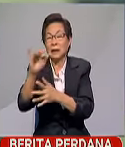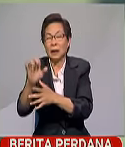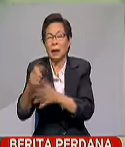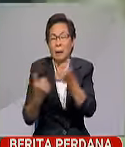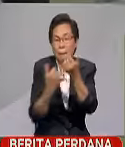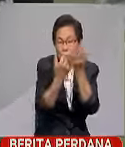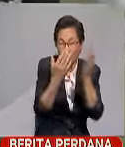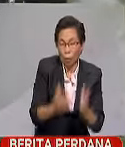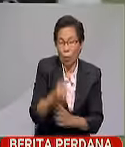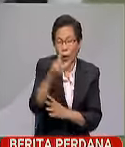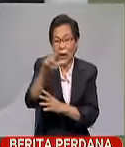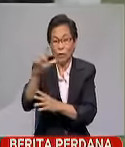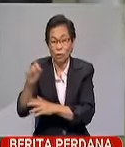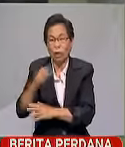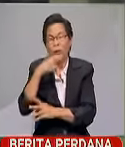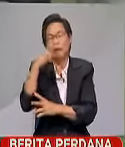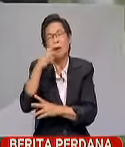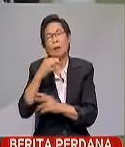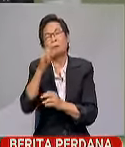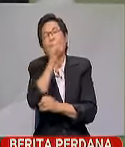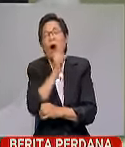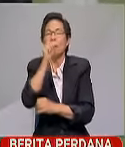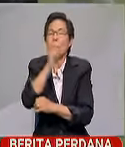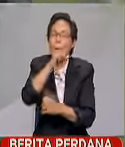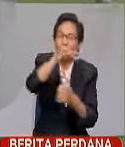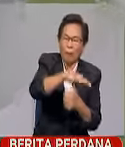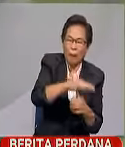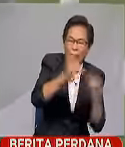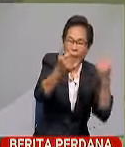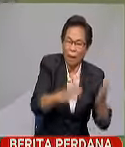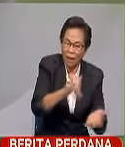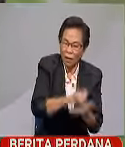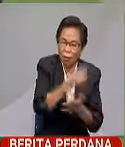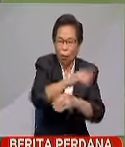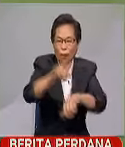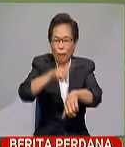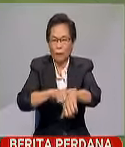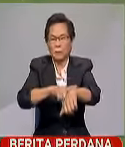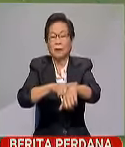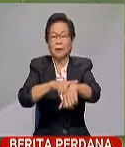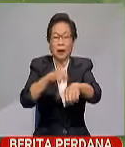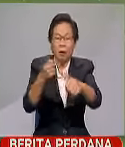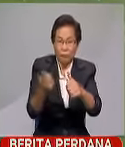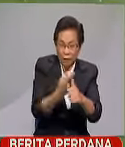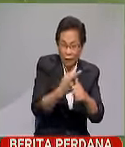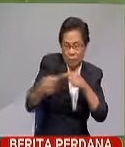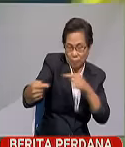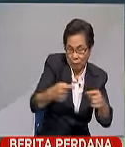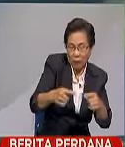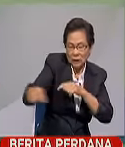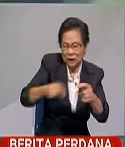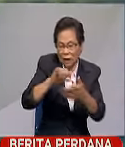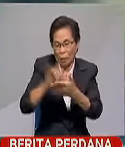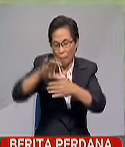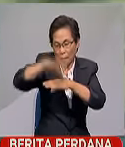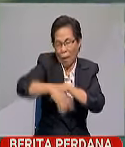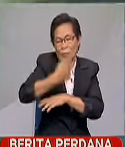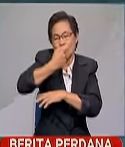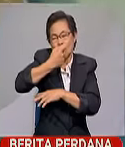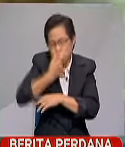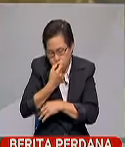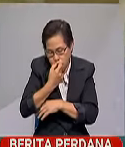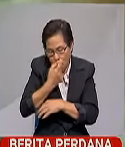Lazio menyanyikan lagu berunsur diskriminasi terhadap pemain terbabit semasa babak pertama perlawanan. Tindakan itu memaksa pengadil